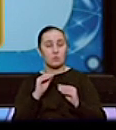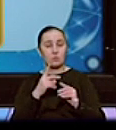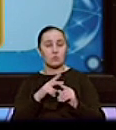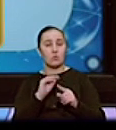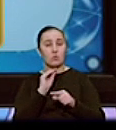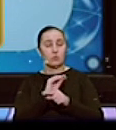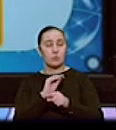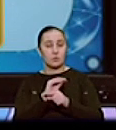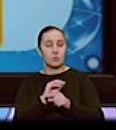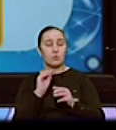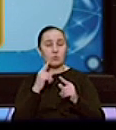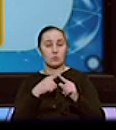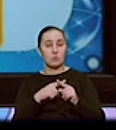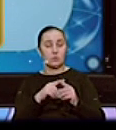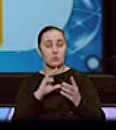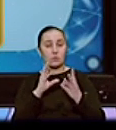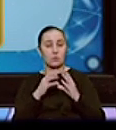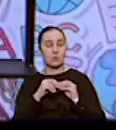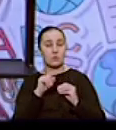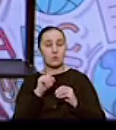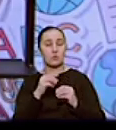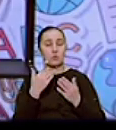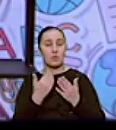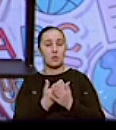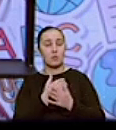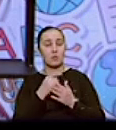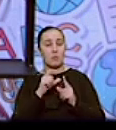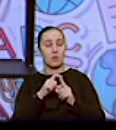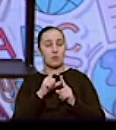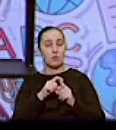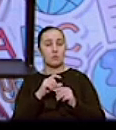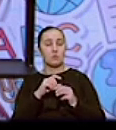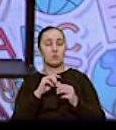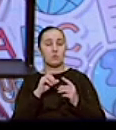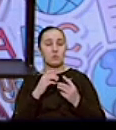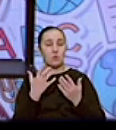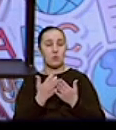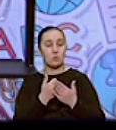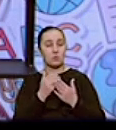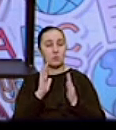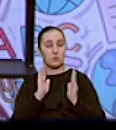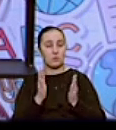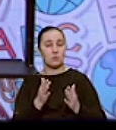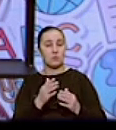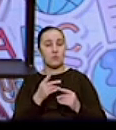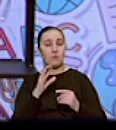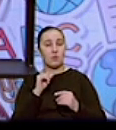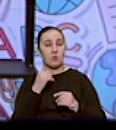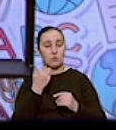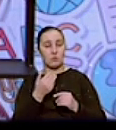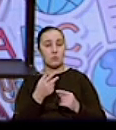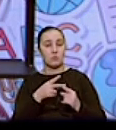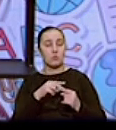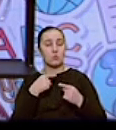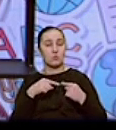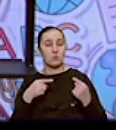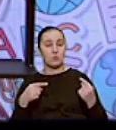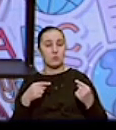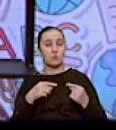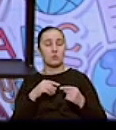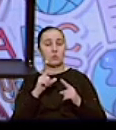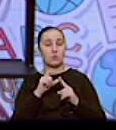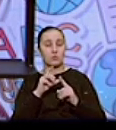yasuvchi qo'shimchalar qo'shish orqali yangi ma'noli so'zlar hosil qilinadi va ular turli